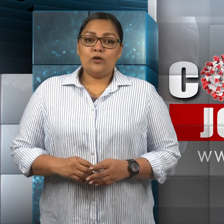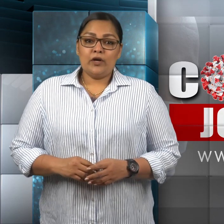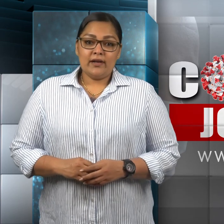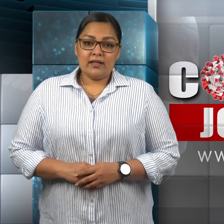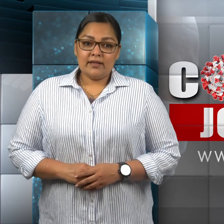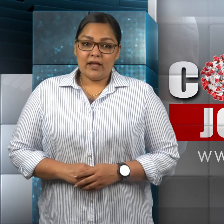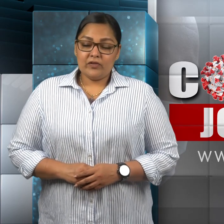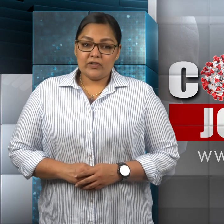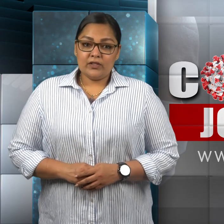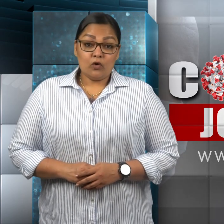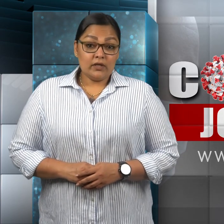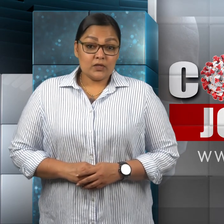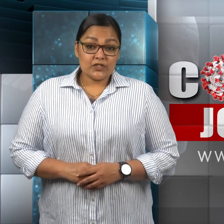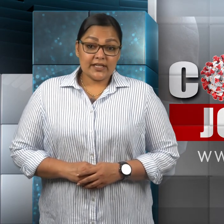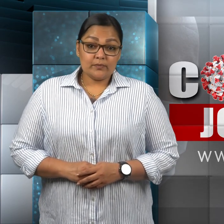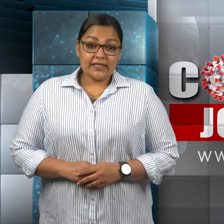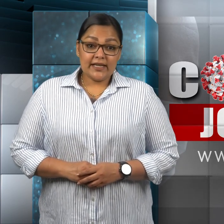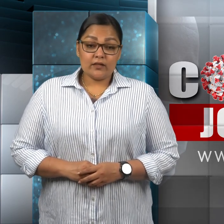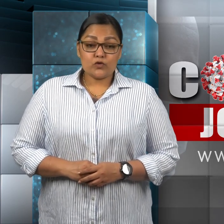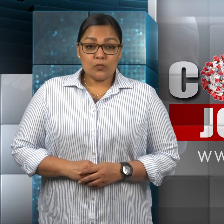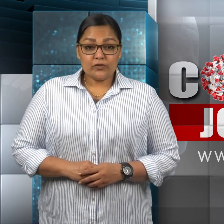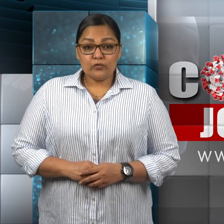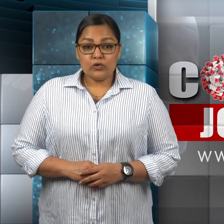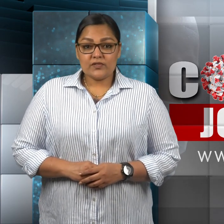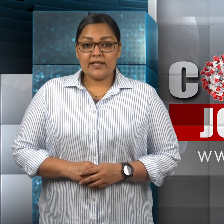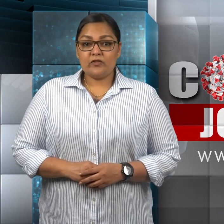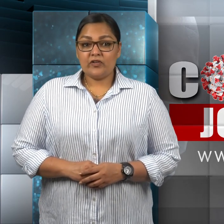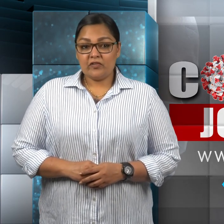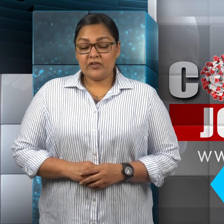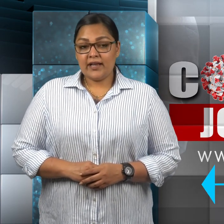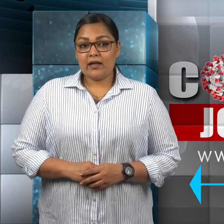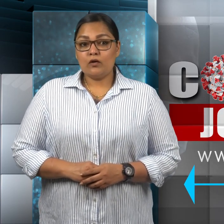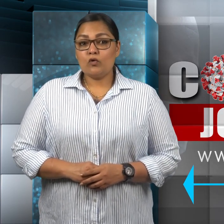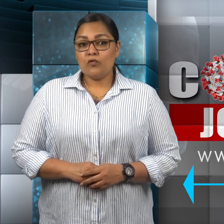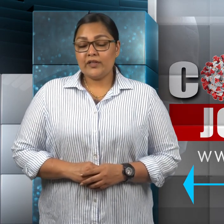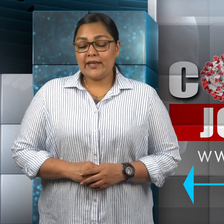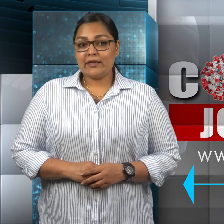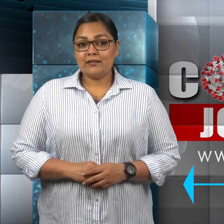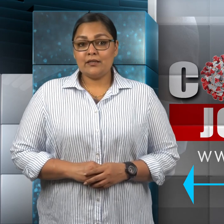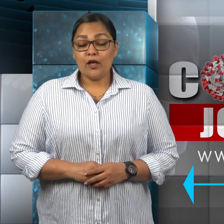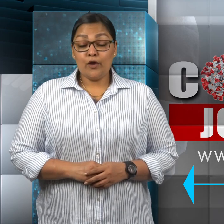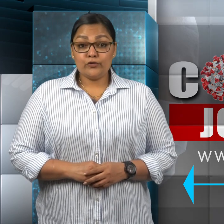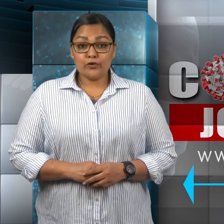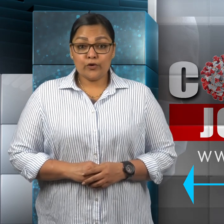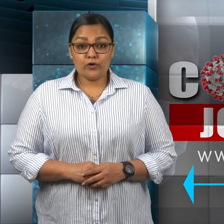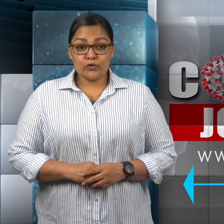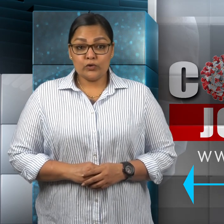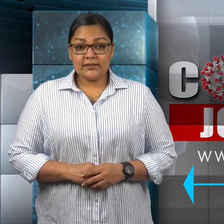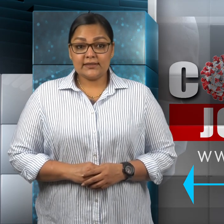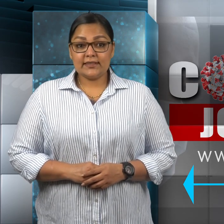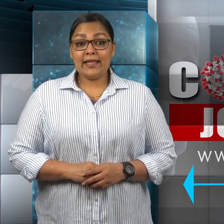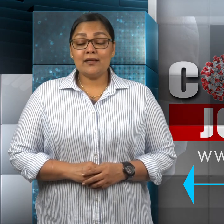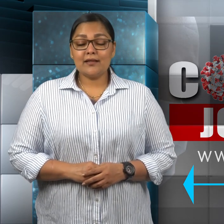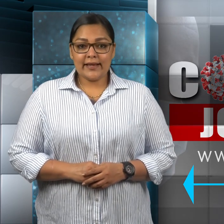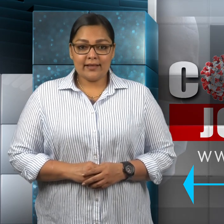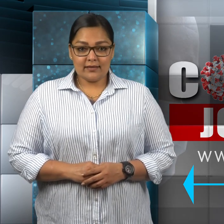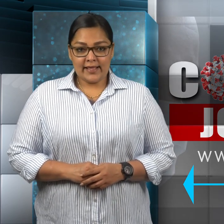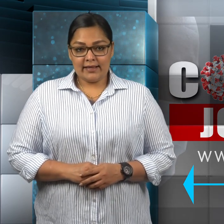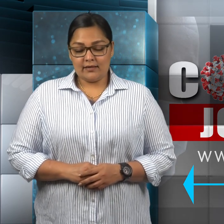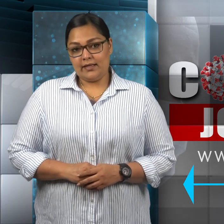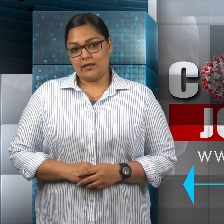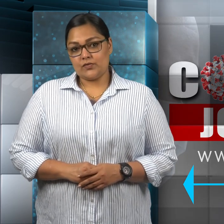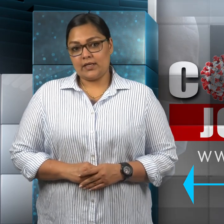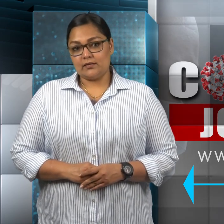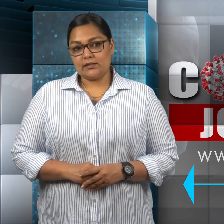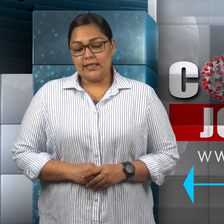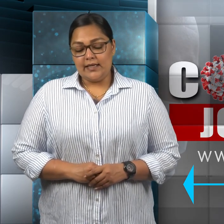Om de ordehandhaving van de onlangs verscherpte regels op te voeren, zijn er vanaf vandaag een COVID-19 uitrukunit en een